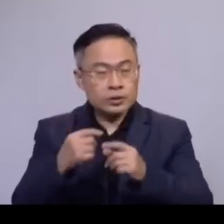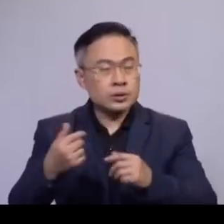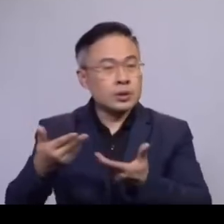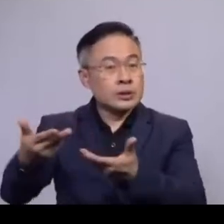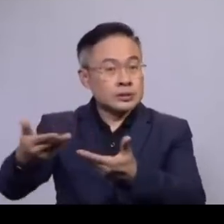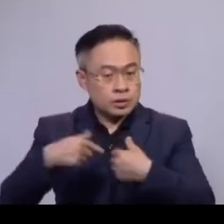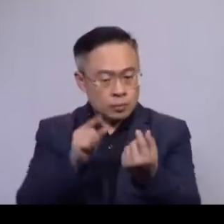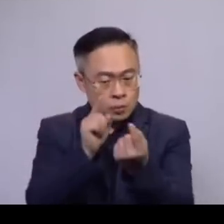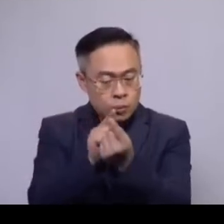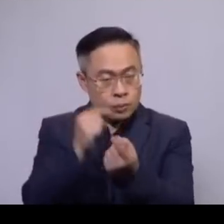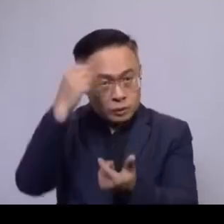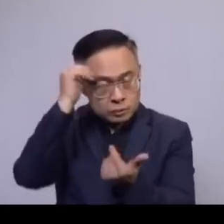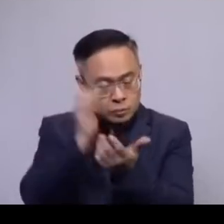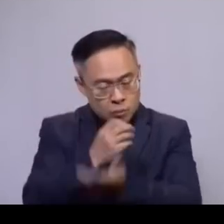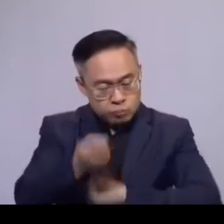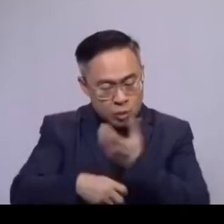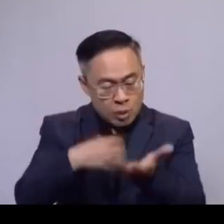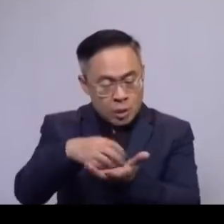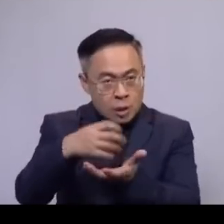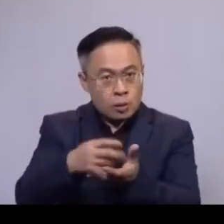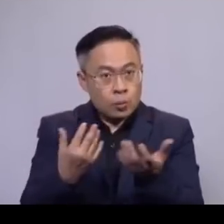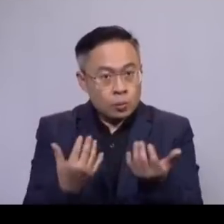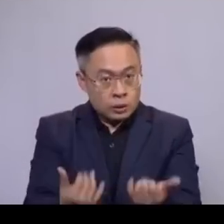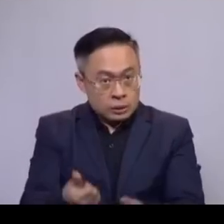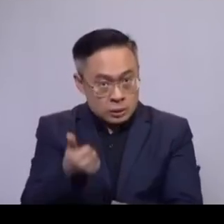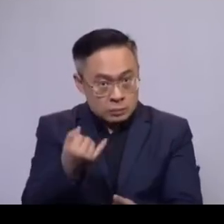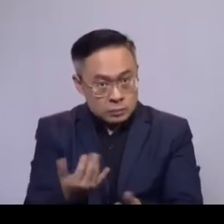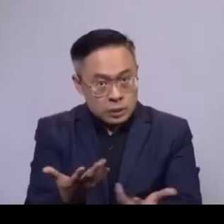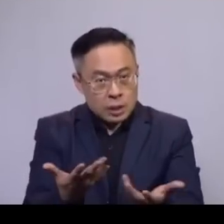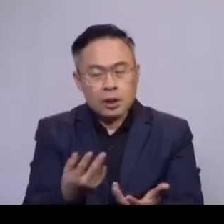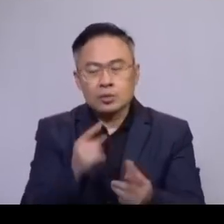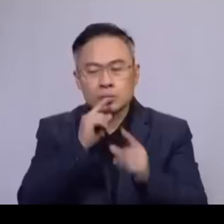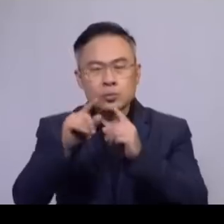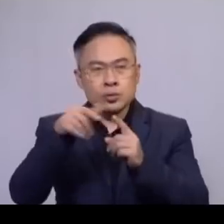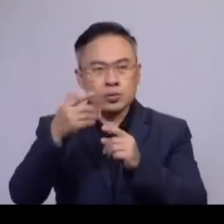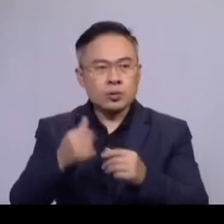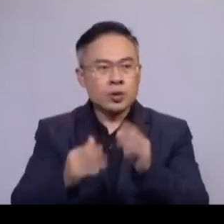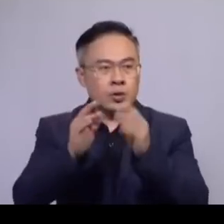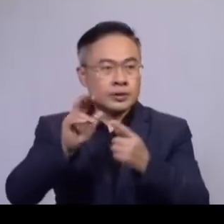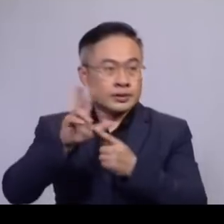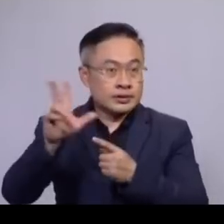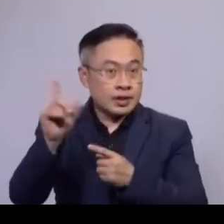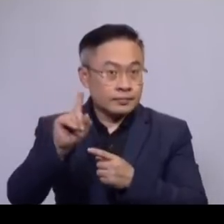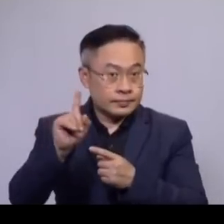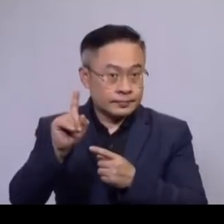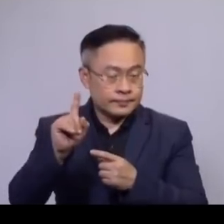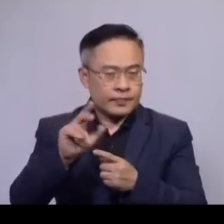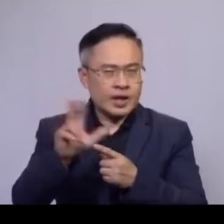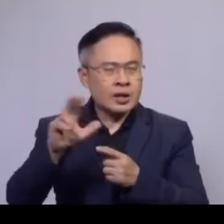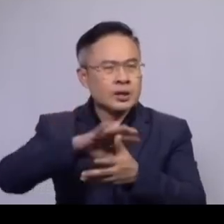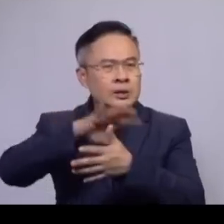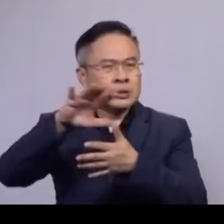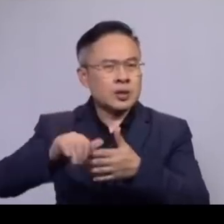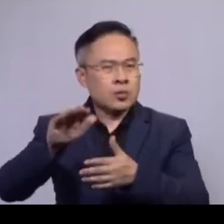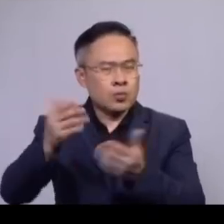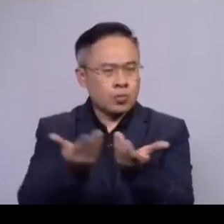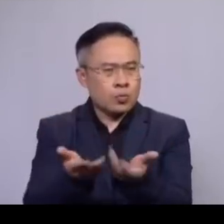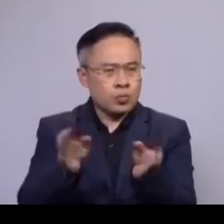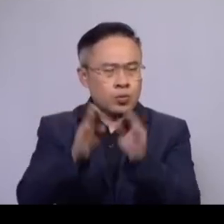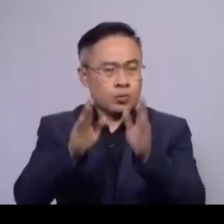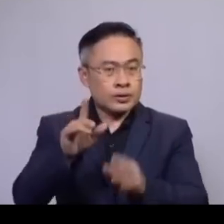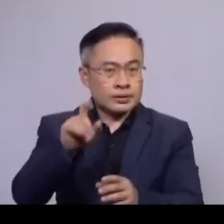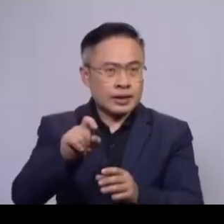ข้อมูลนะฮะกับตำรวจกับสื่อได้ในวันนี้เลยหรือไม่แล้วก็รายที่3นะครับมีญาติผู้เสียชีวิตนะครับ